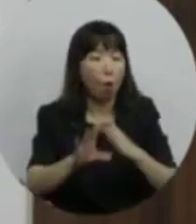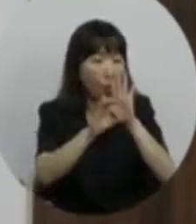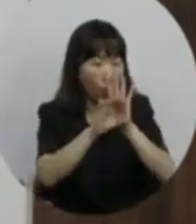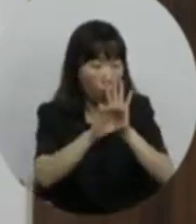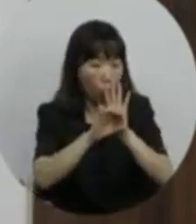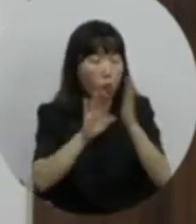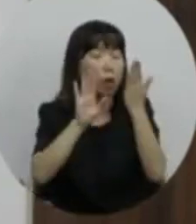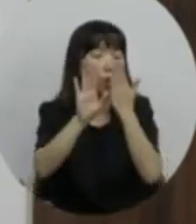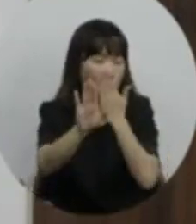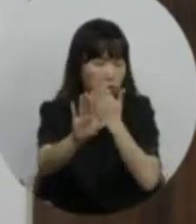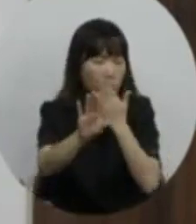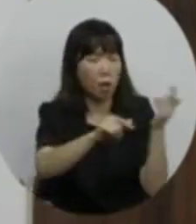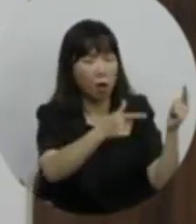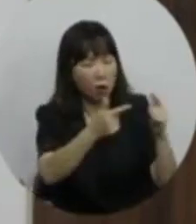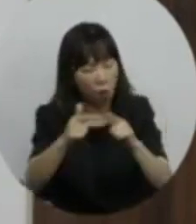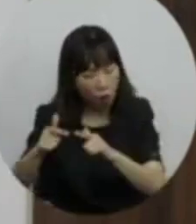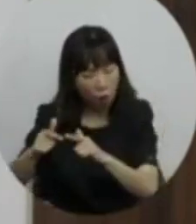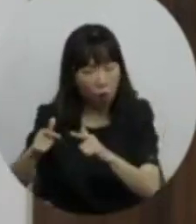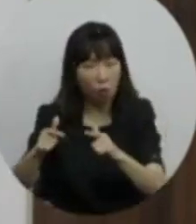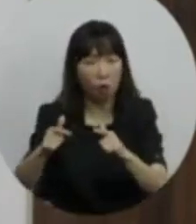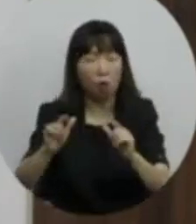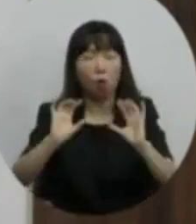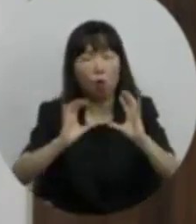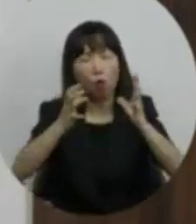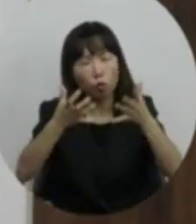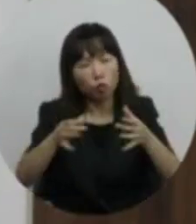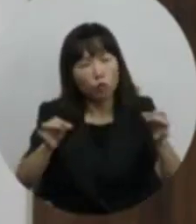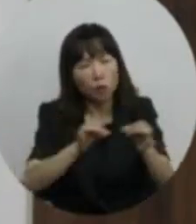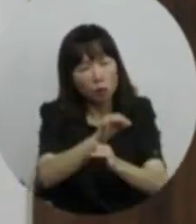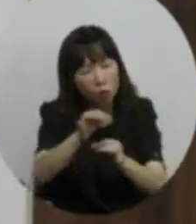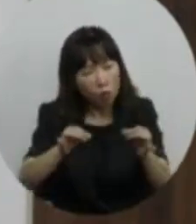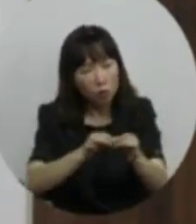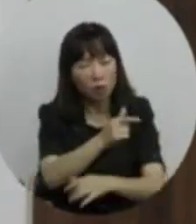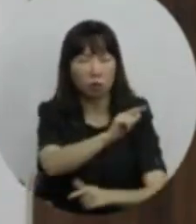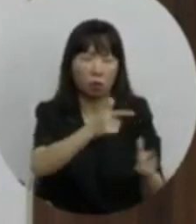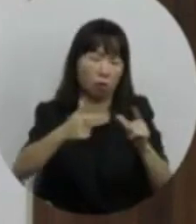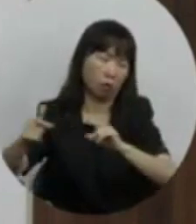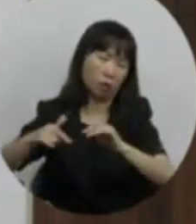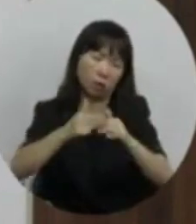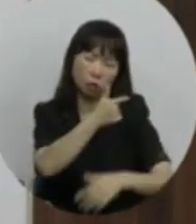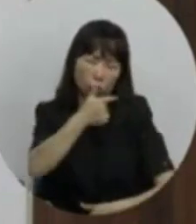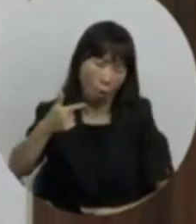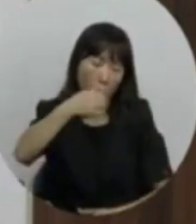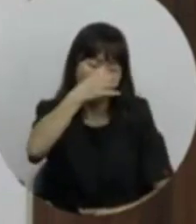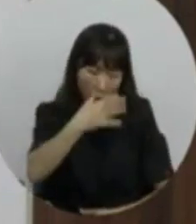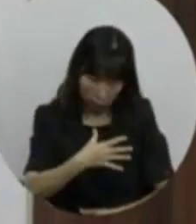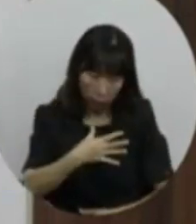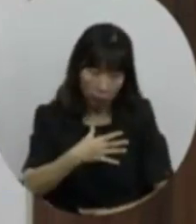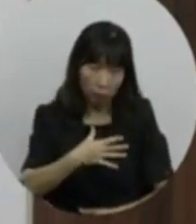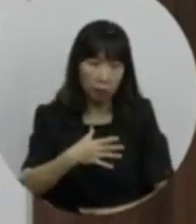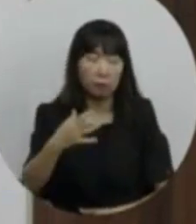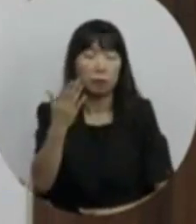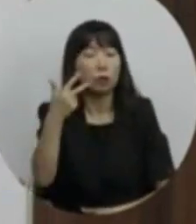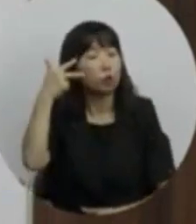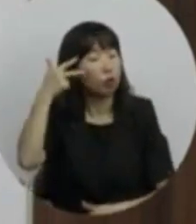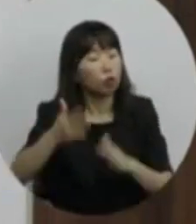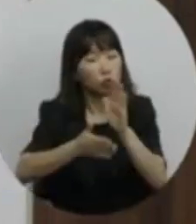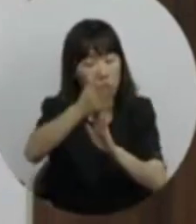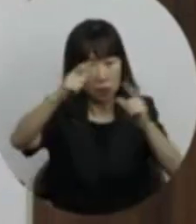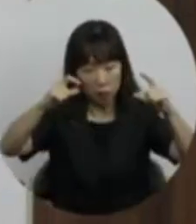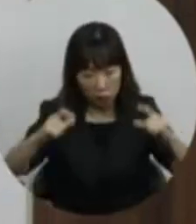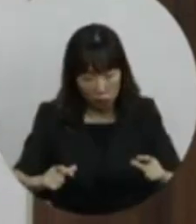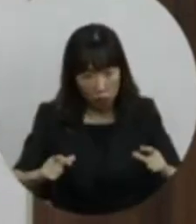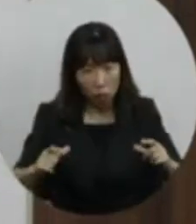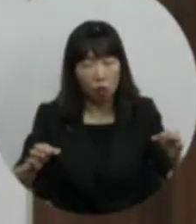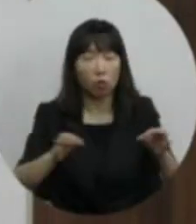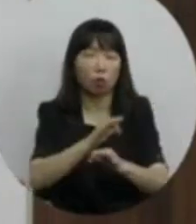고물가, 고환율로 인하여 국가 경제 기반이 전반적으로 어려운 가운데 우리 여주의 지역경제